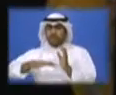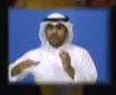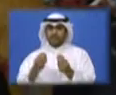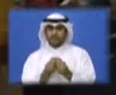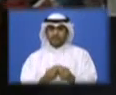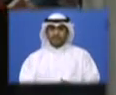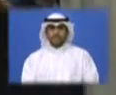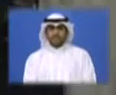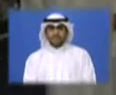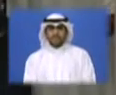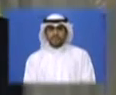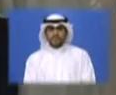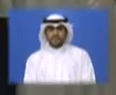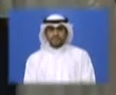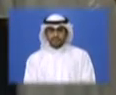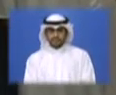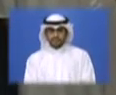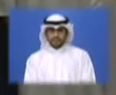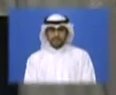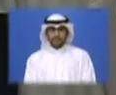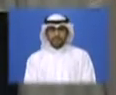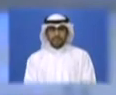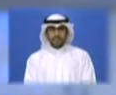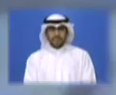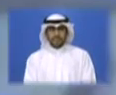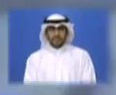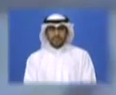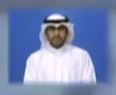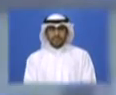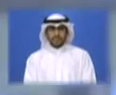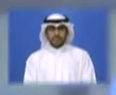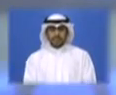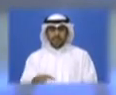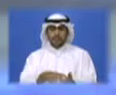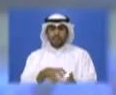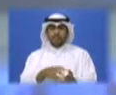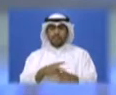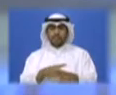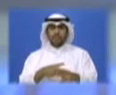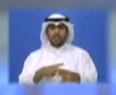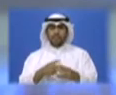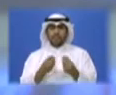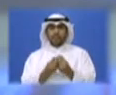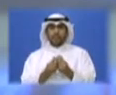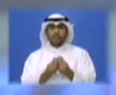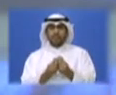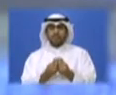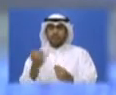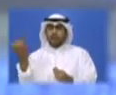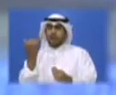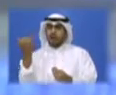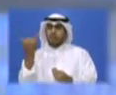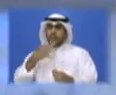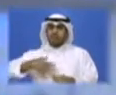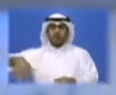لما أبو علاوي، تلفزيون دولة الكويت. دولة الكويت تولي لحقوق العمالة الوافدة اهتماما